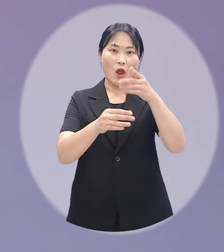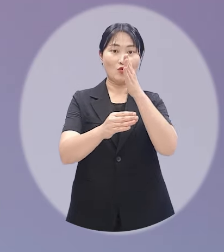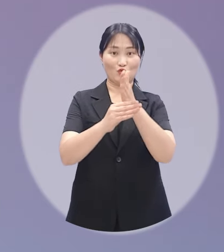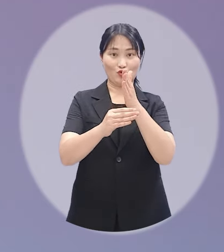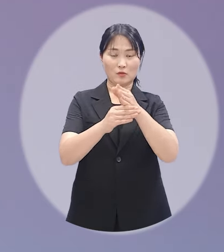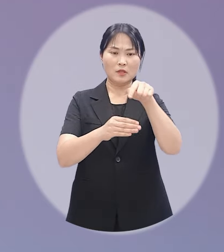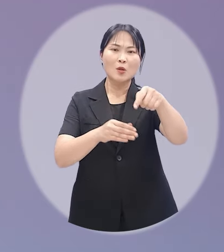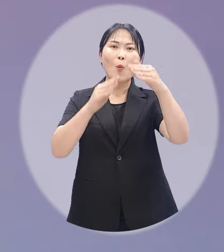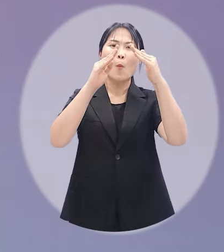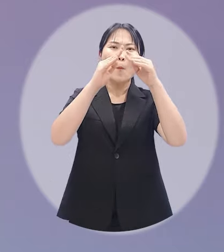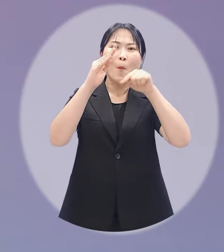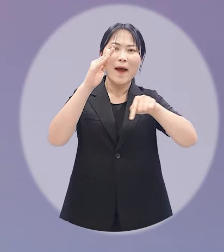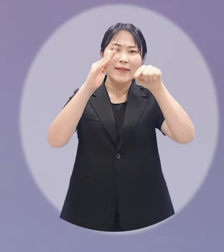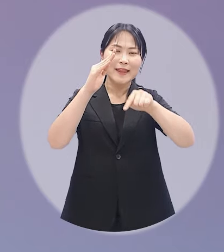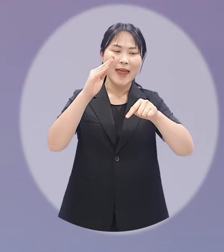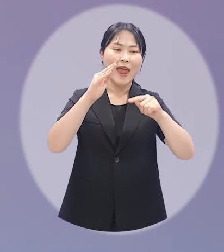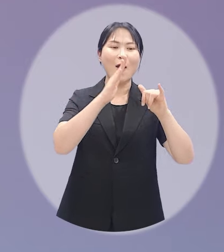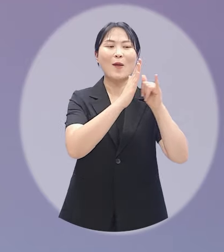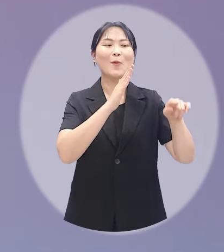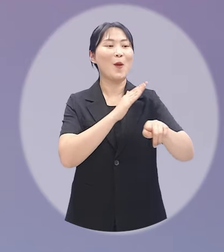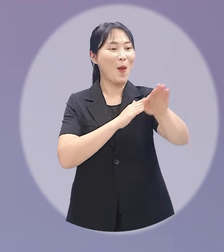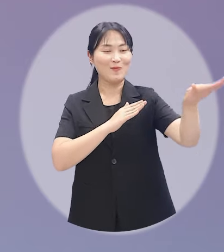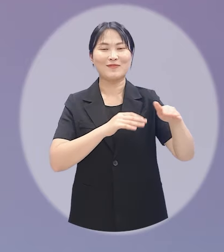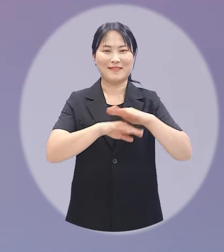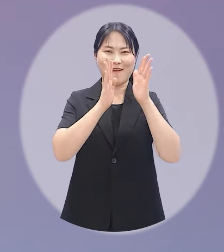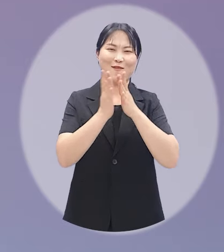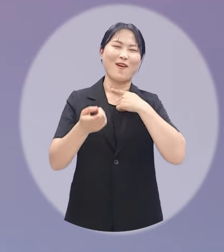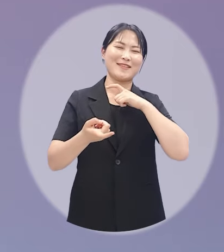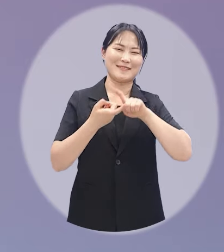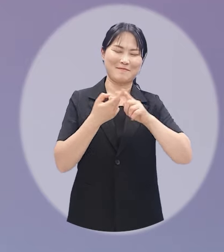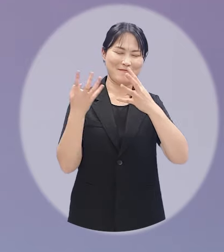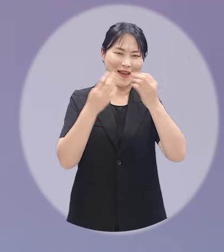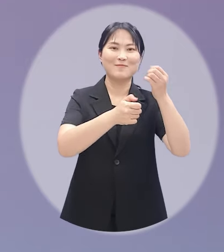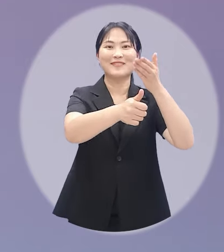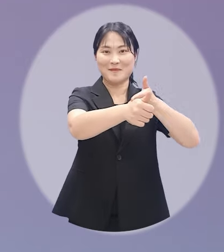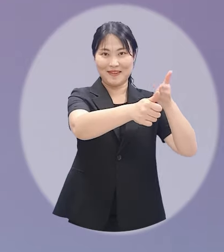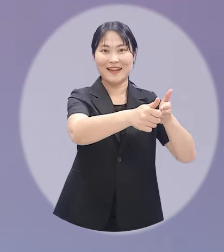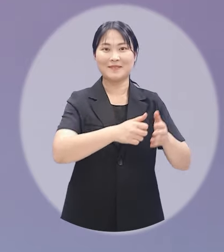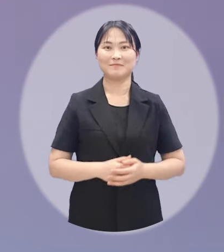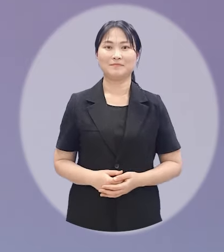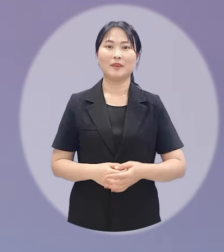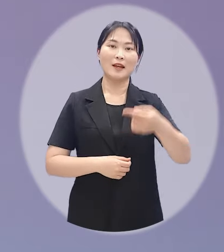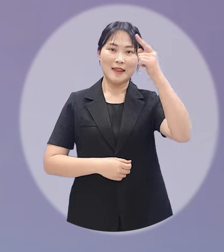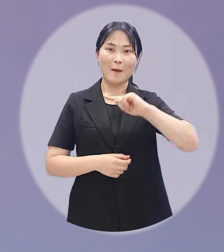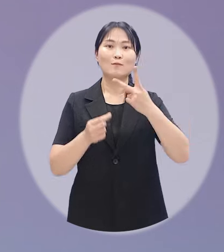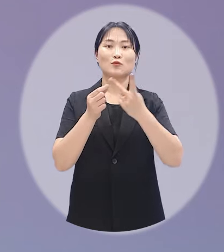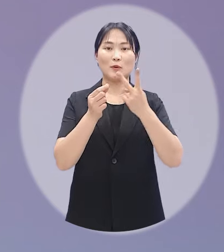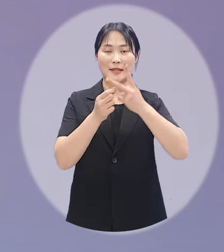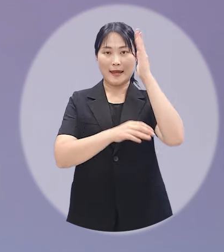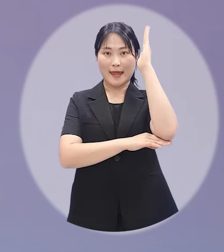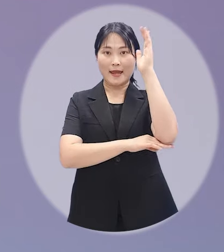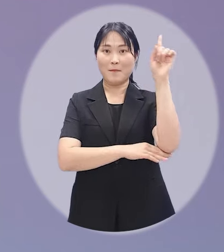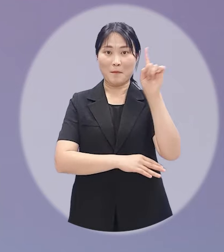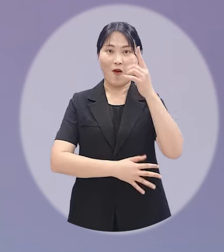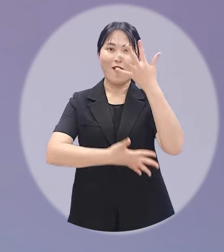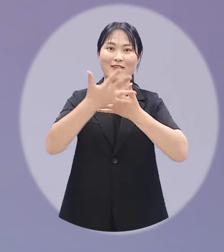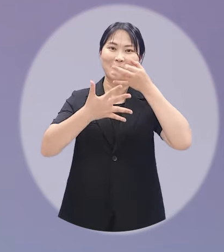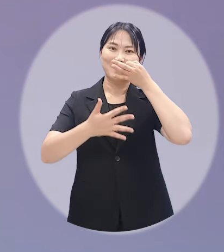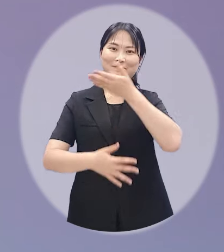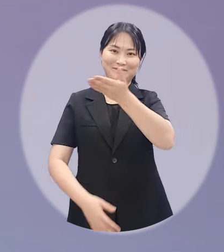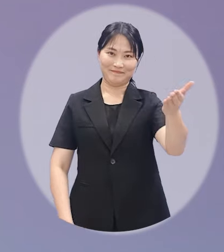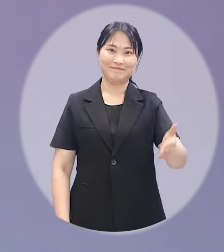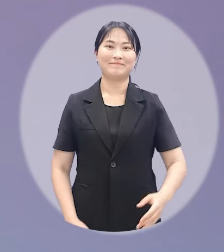다양한 프로그램의 교육가족 여러분도 관심 가져주시면 좋을 것 같습니다. 계속해서 놓치지 말아야 할 교육 뉴스 영상으로